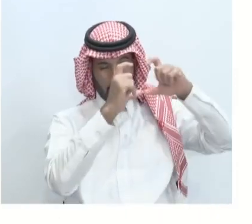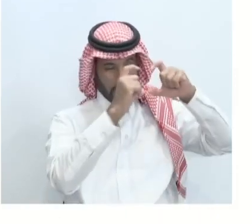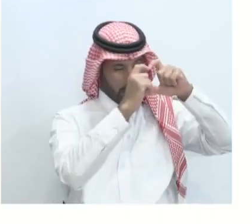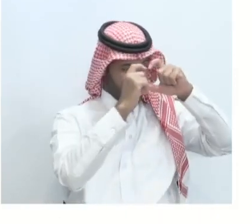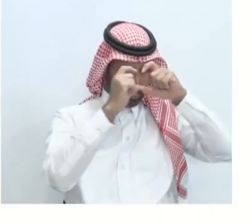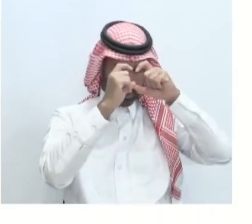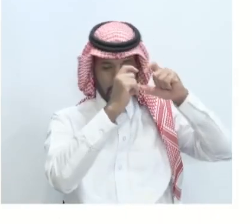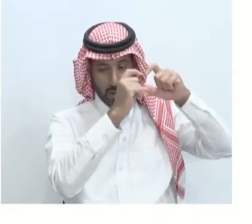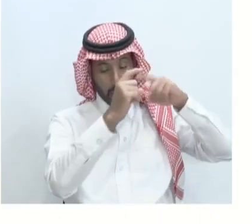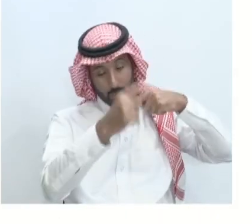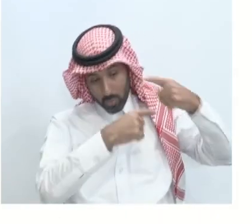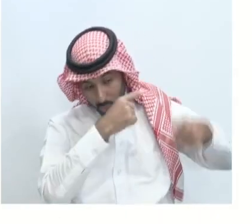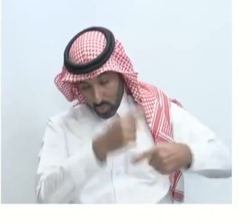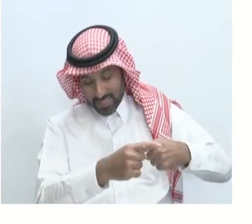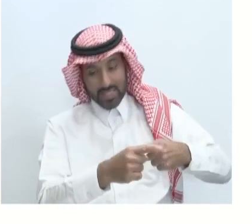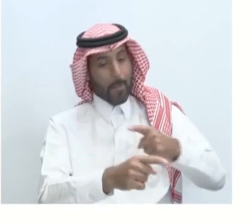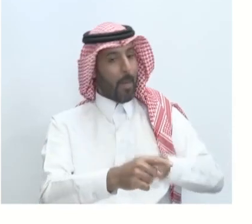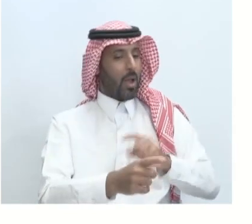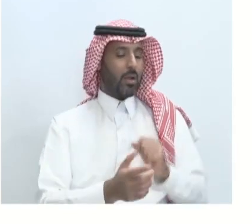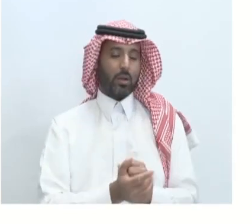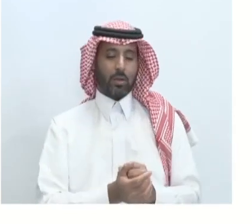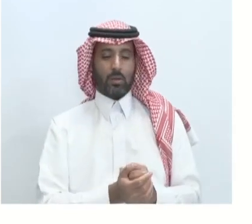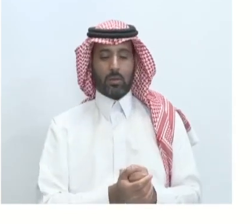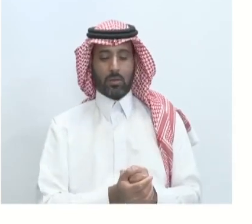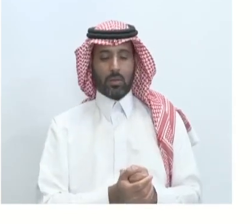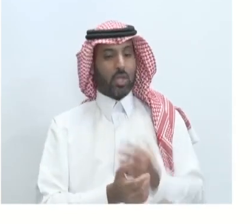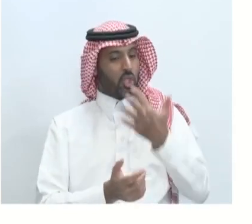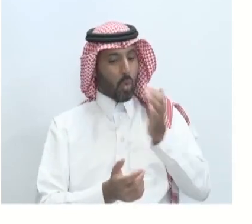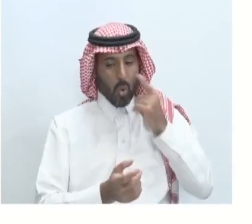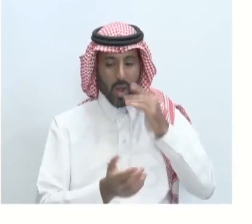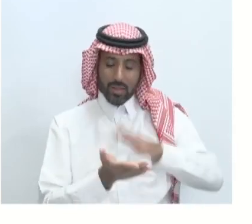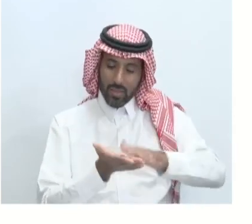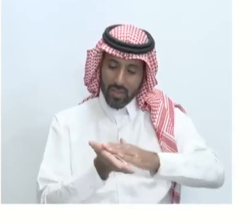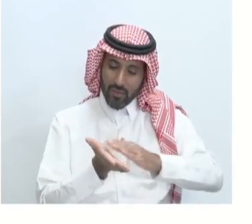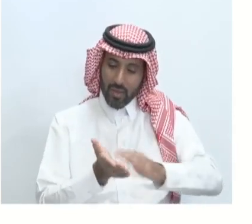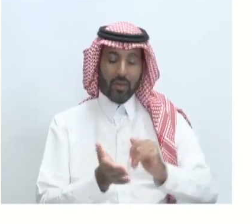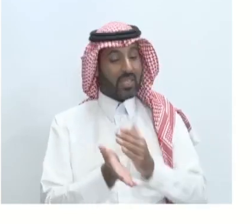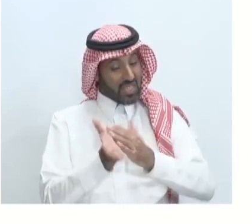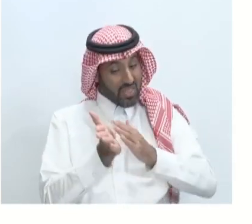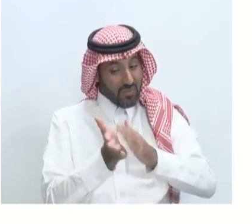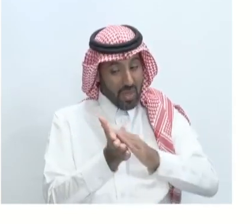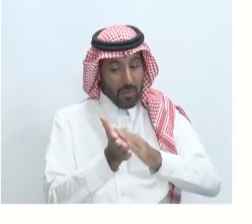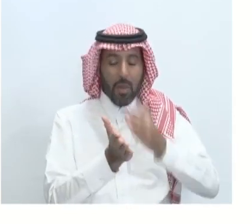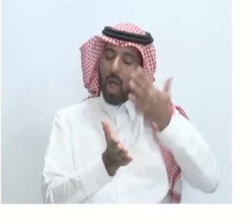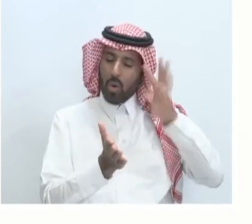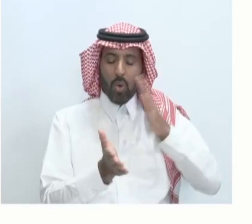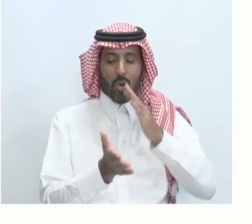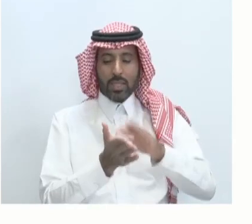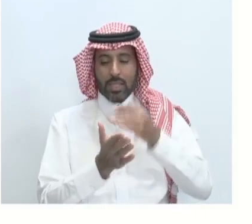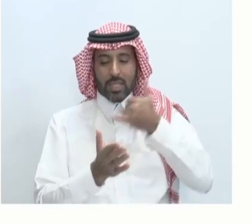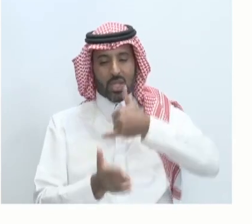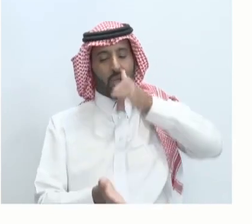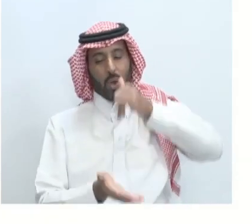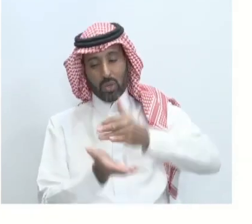بمرور الزمن وكذلك سهوله صيانتها بتنظيفها بالكحول